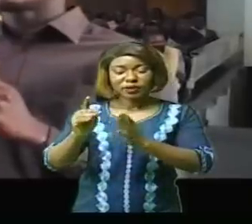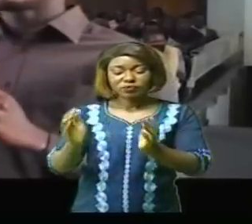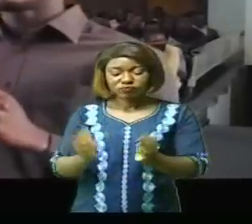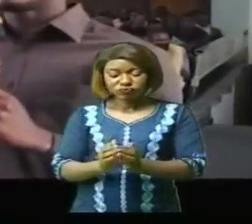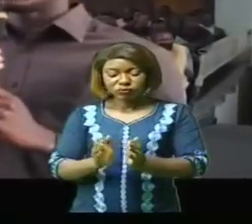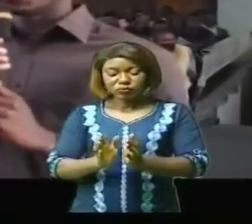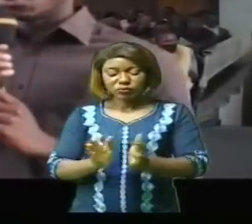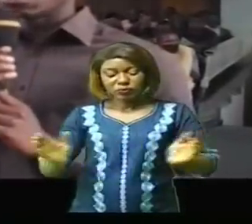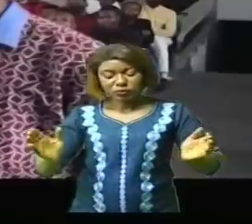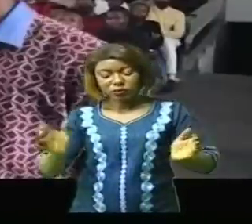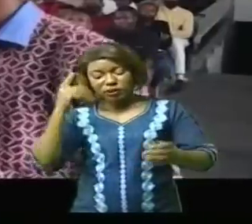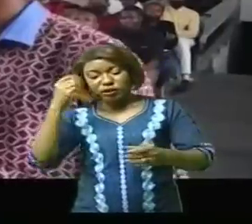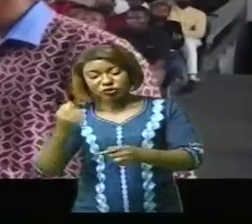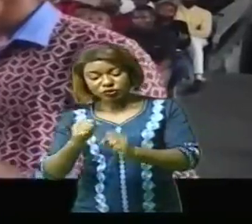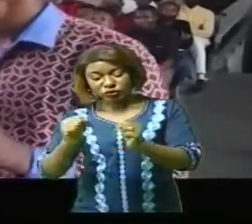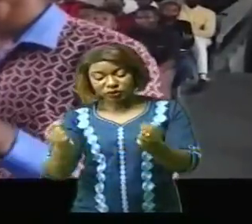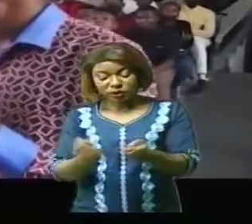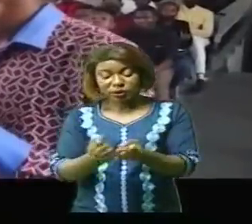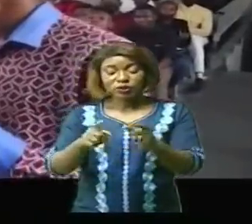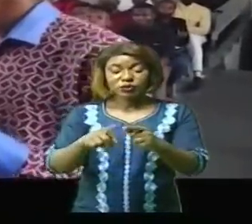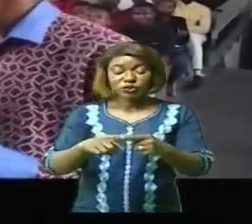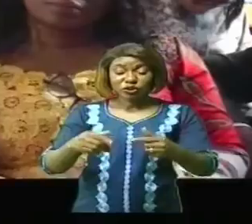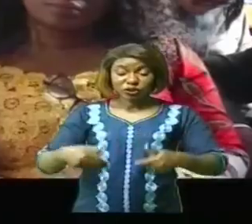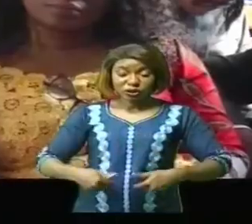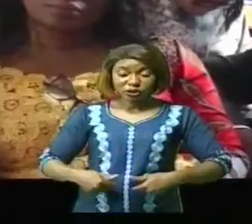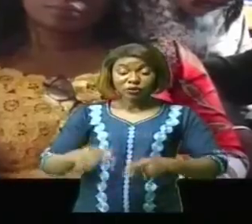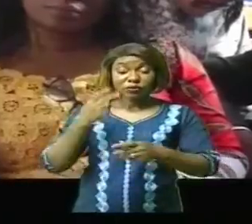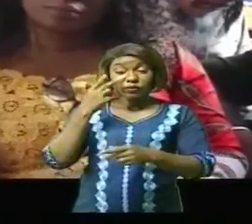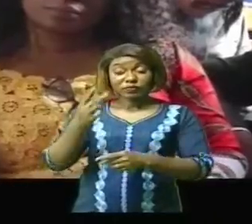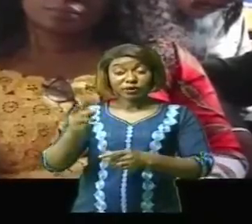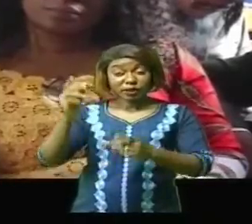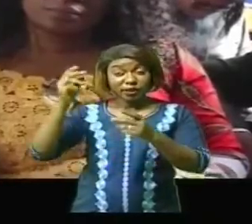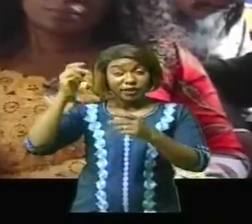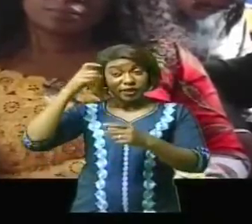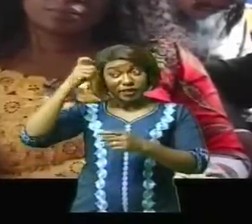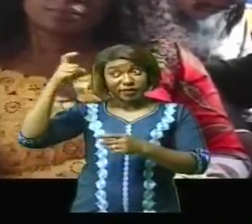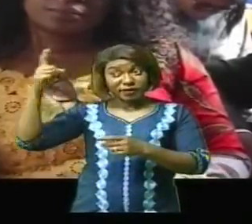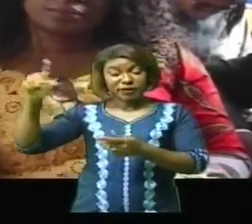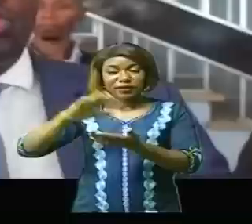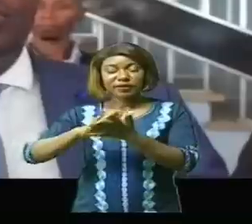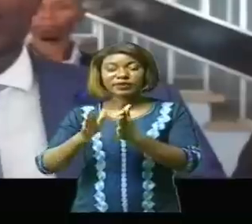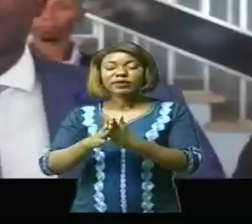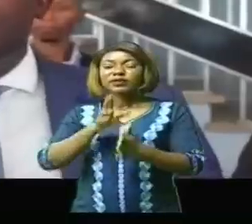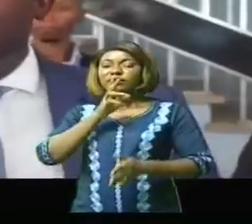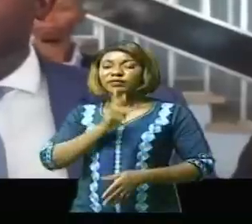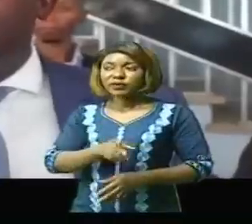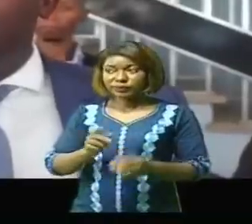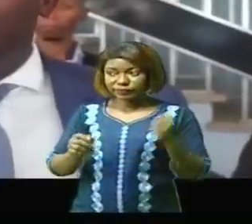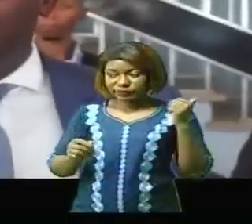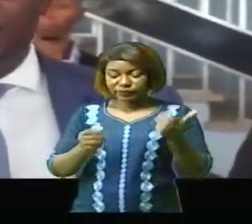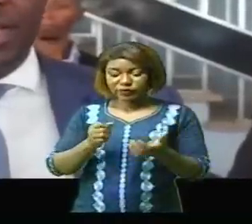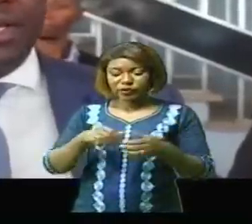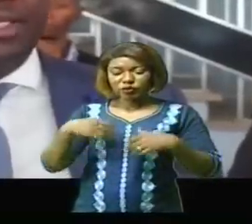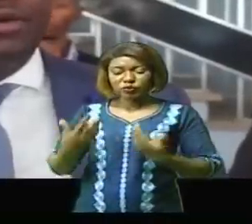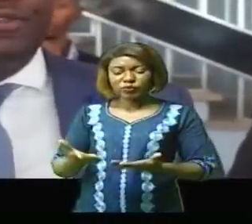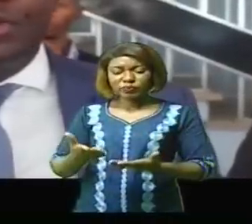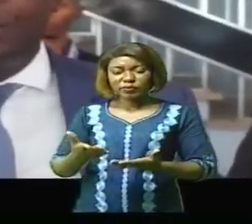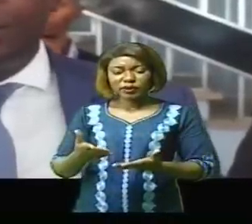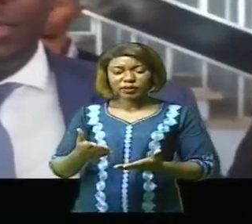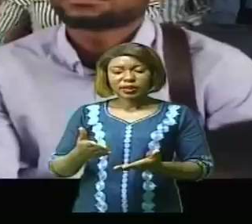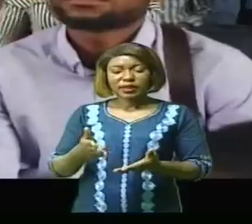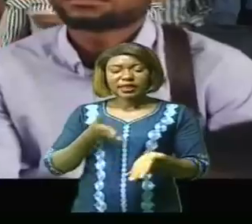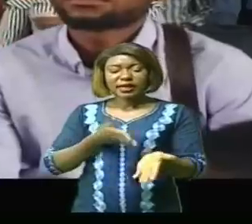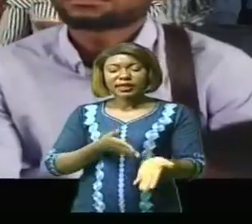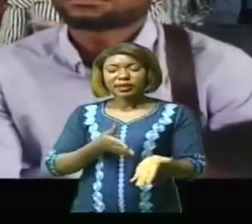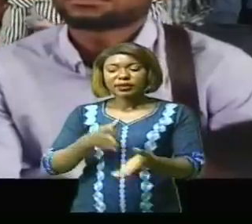petites, moyennes entreprises, les jeunes entrepreneurs ont vu leur rêve devenir une réalité. Comment les aider à accéder au crédit, à accéder au